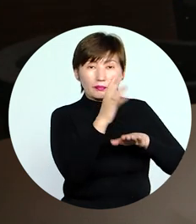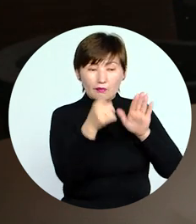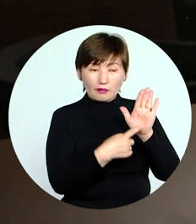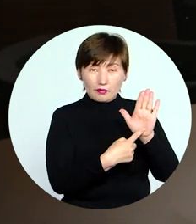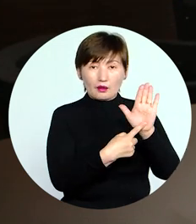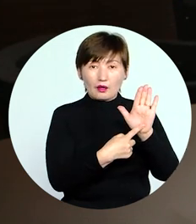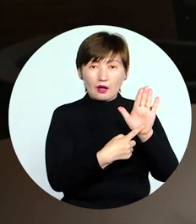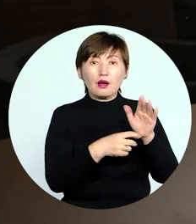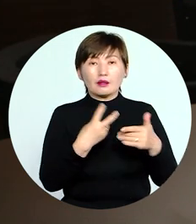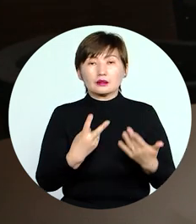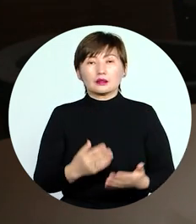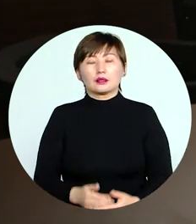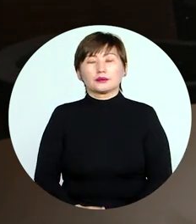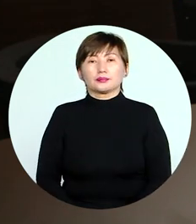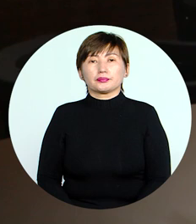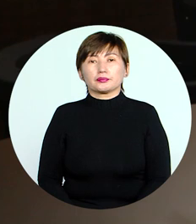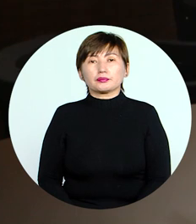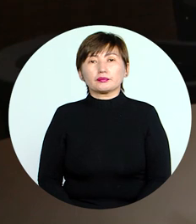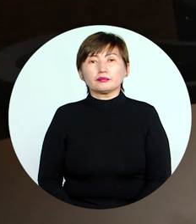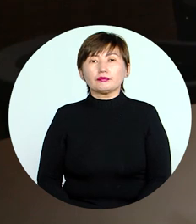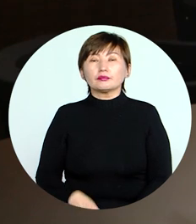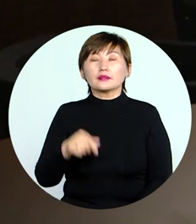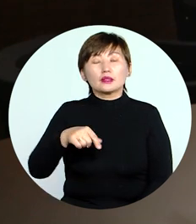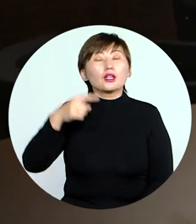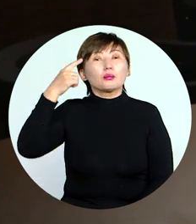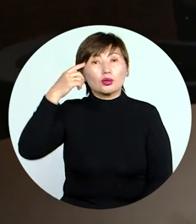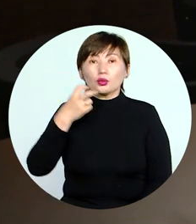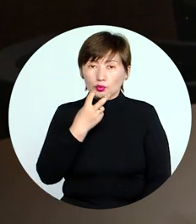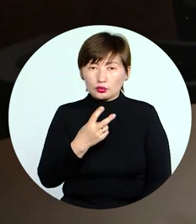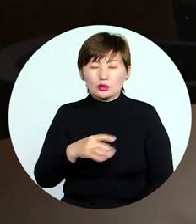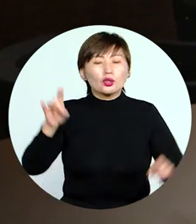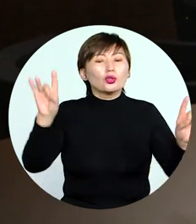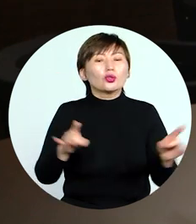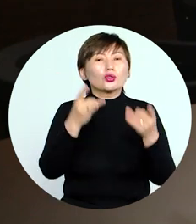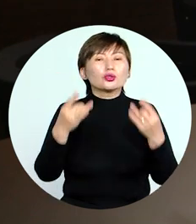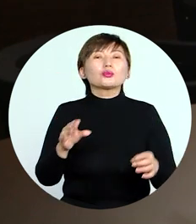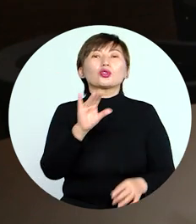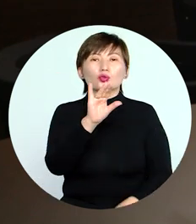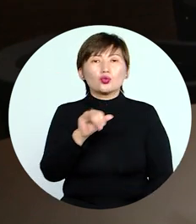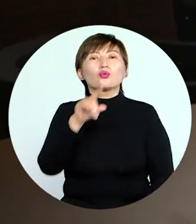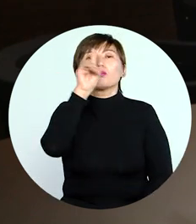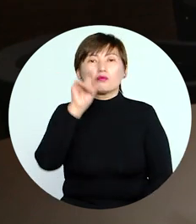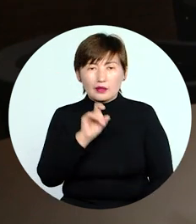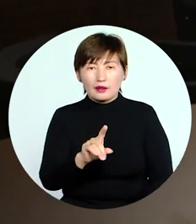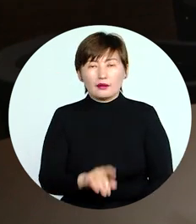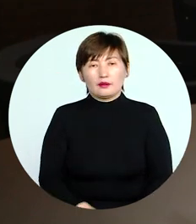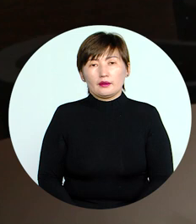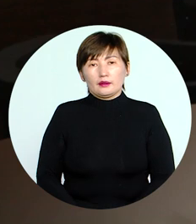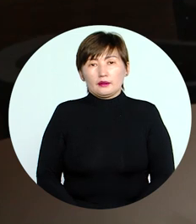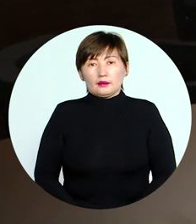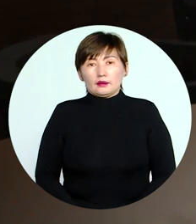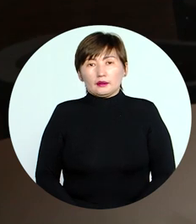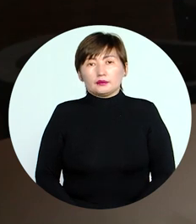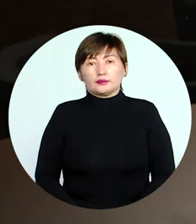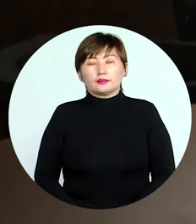бичлэгээс харлаа. За тэгээд ингээд бодоод үзэхлээр өөрөө хөгжим гэдэг нь юу юм бэ? За тэгэлэр хөгжим бол одоо юу